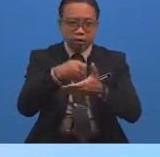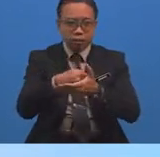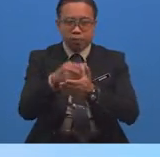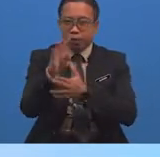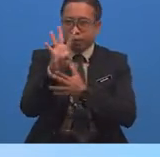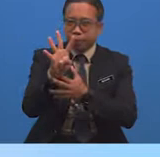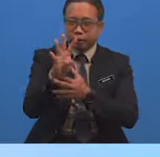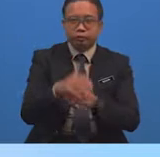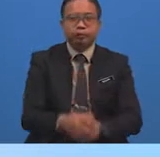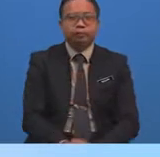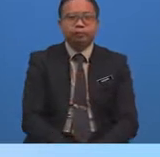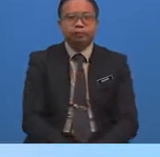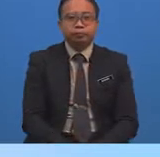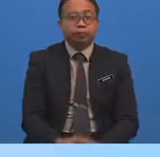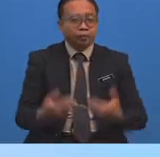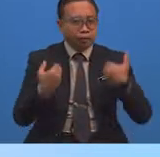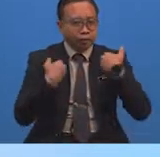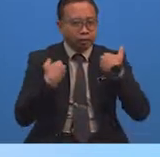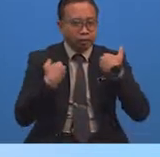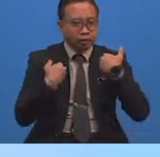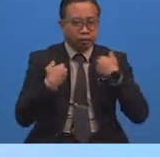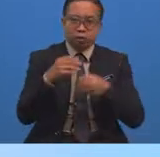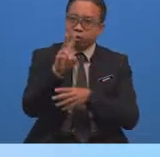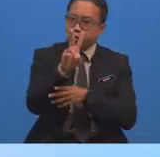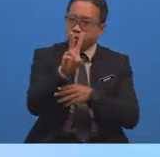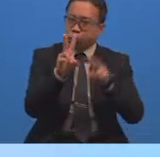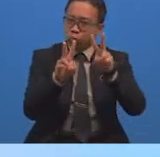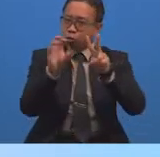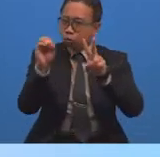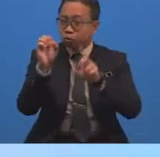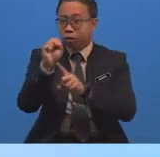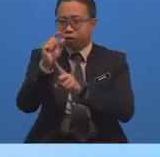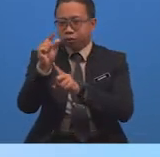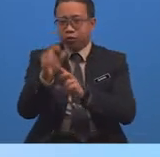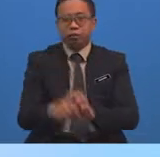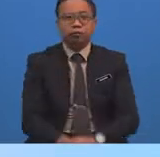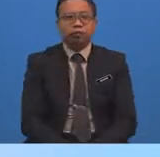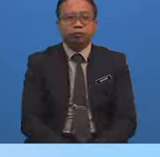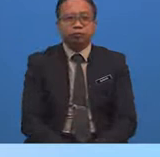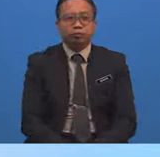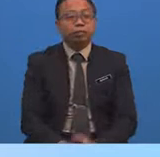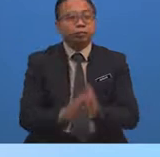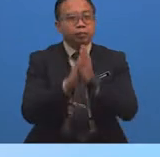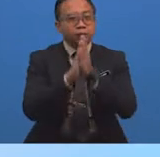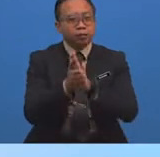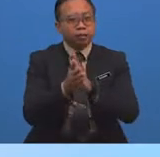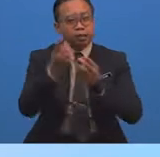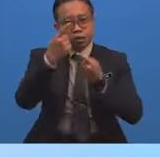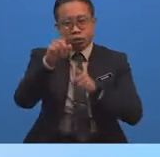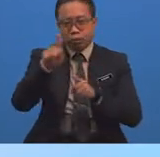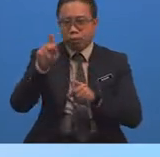hingga empat ada 20 sengatan jadi